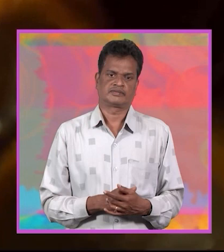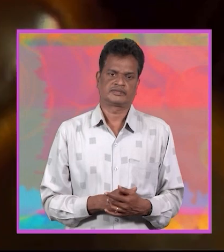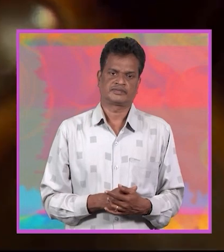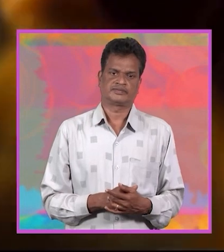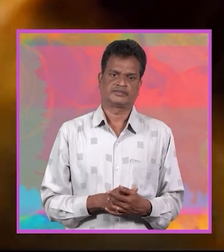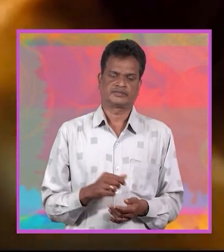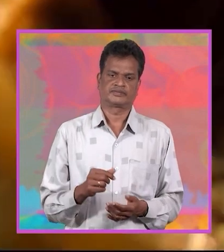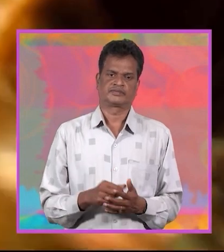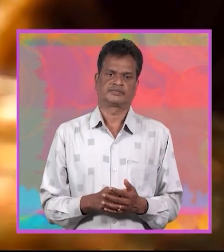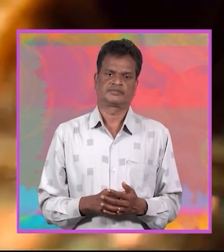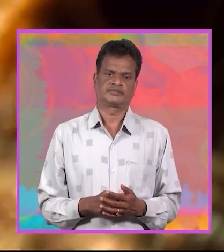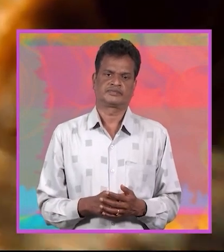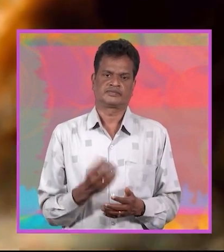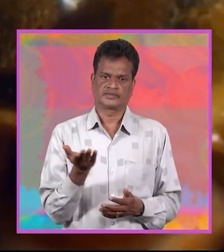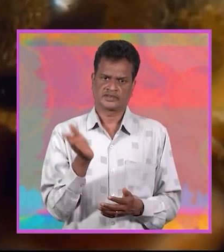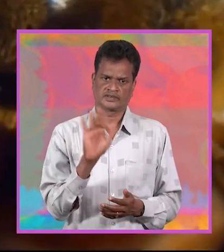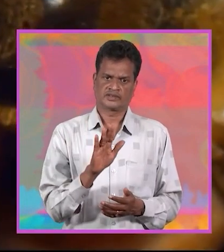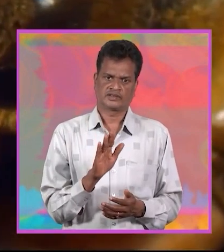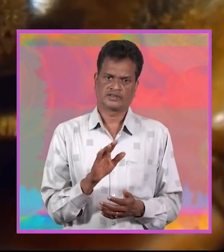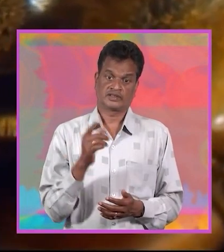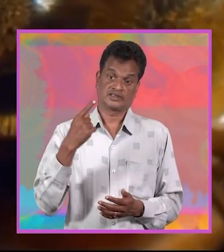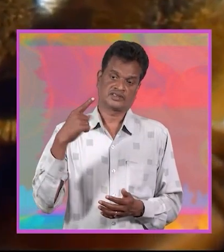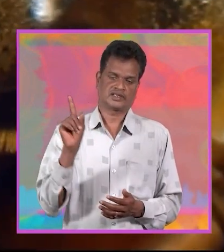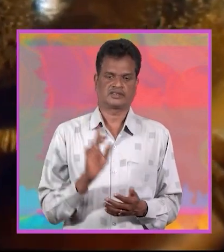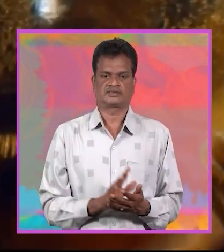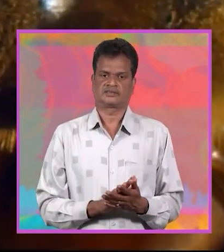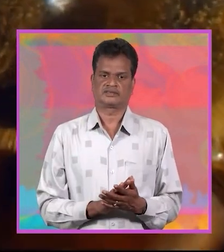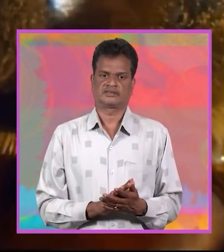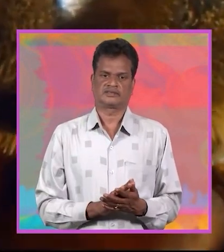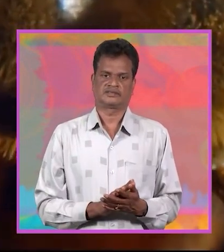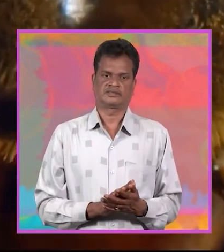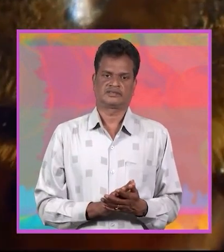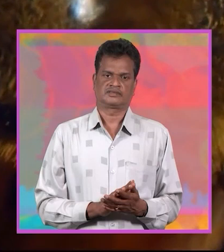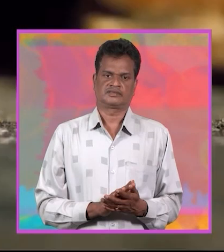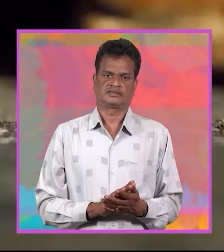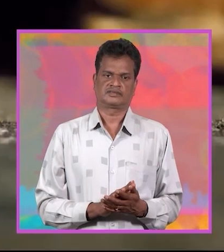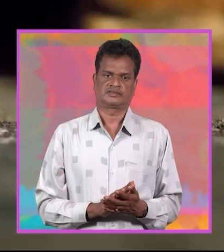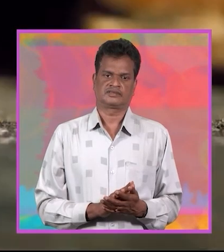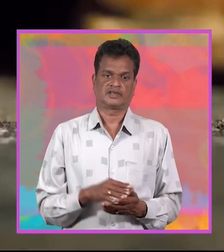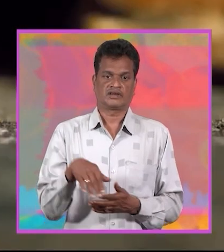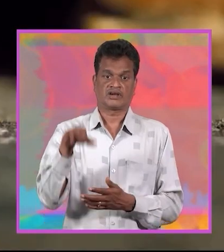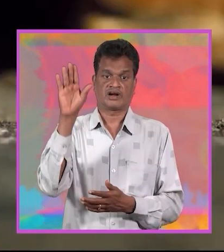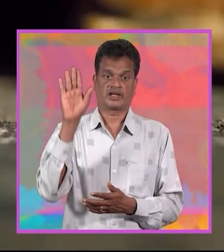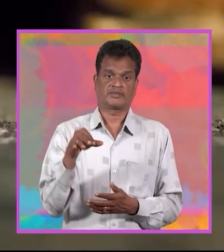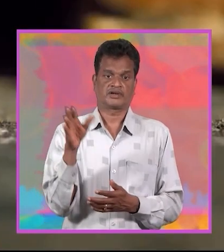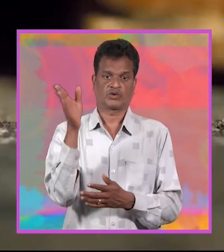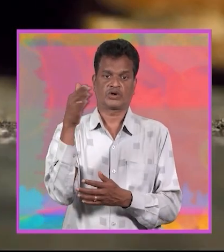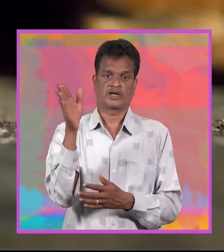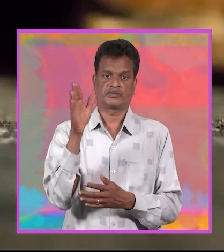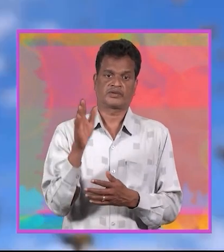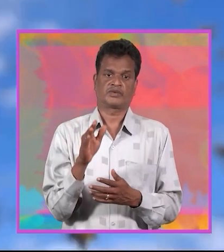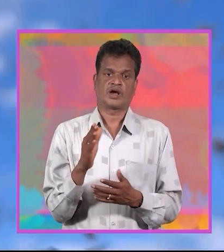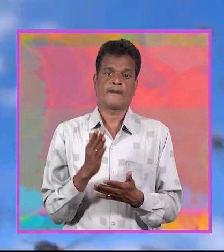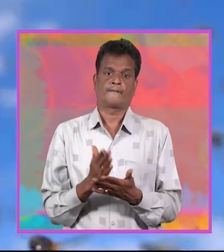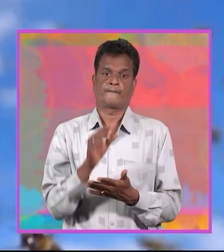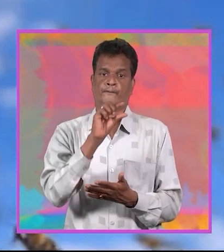எனப்படும். நீங்கள் சொன்னது மிகவும் சரியானது. பொருட்பெயர் யானை என்பதும் தேசிய கொடி என்பதும்